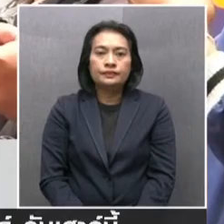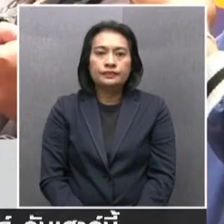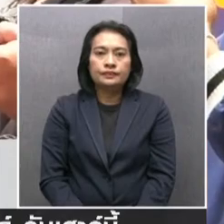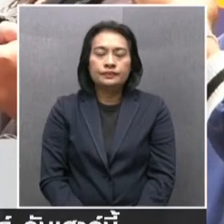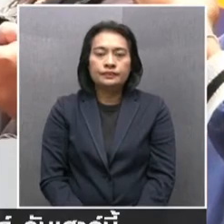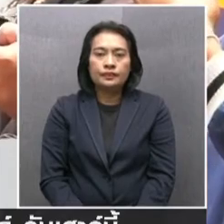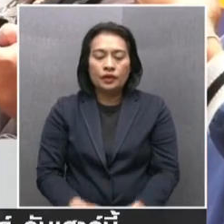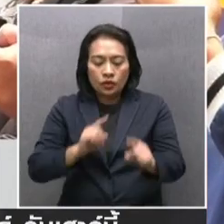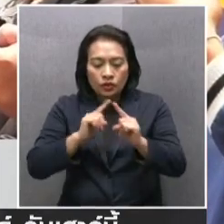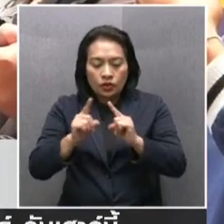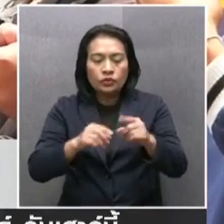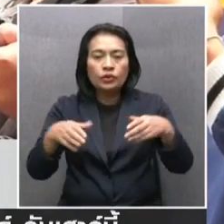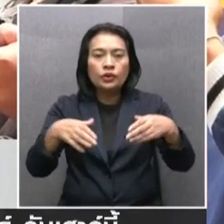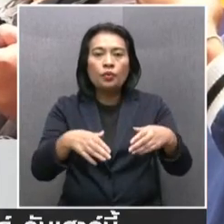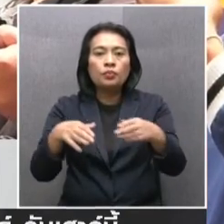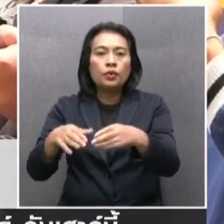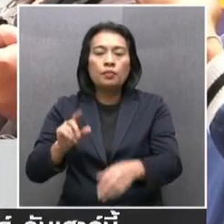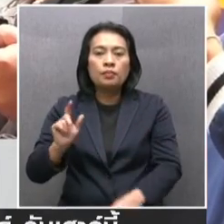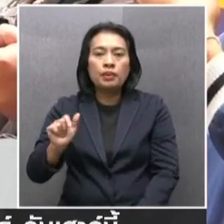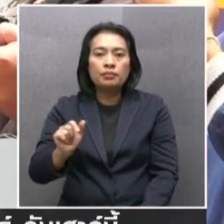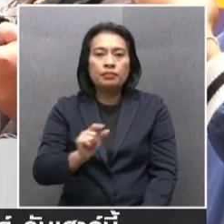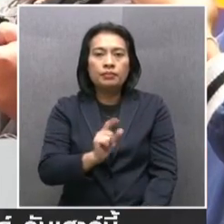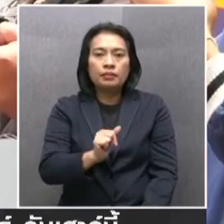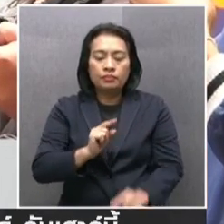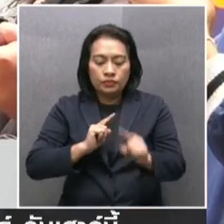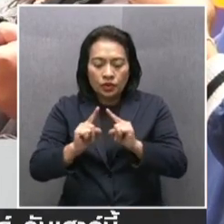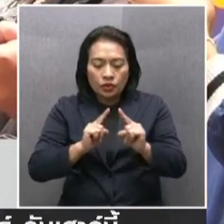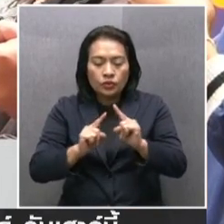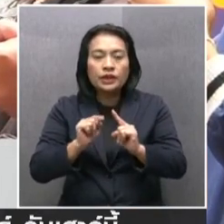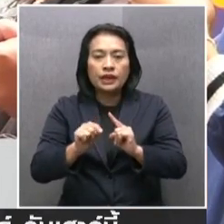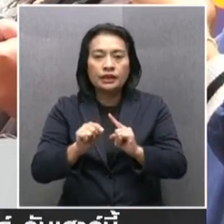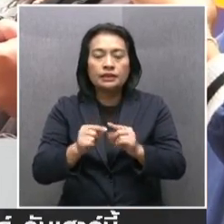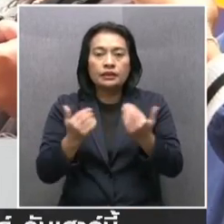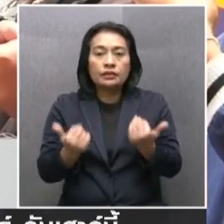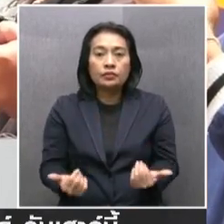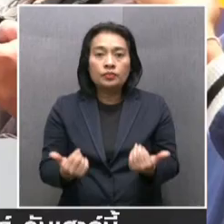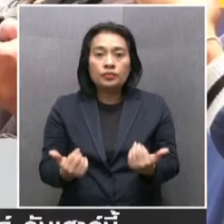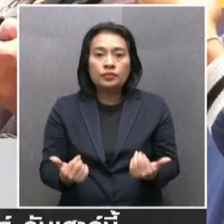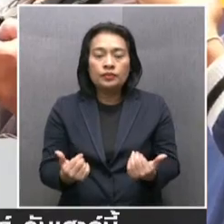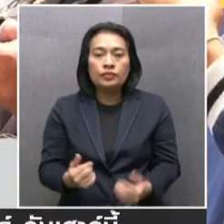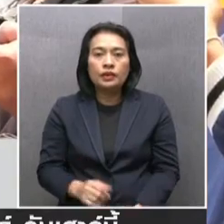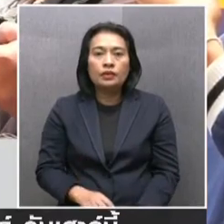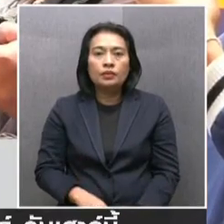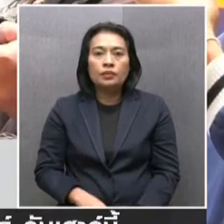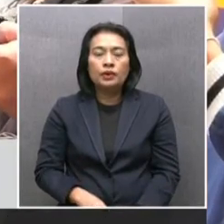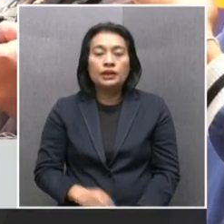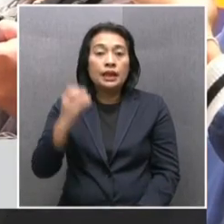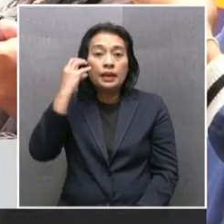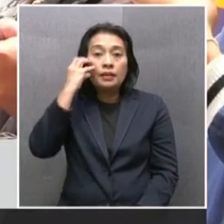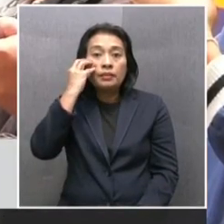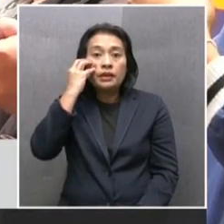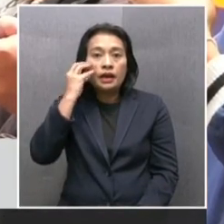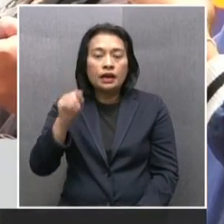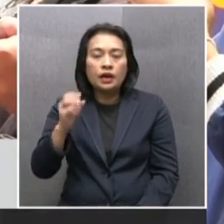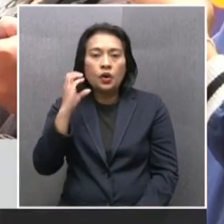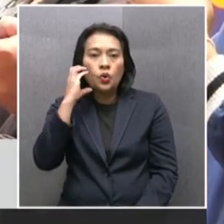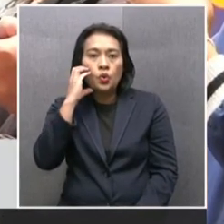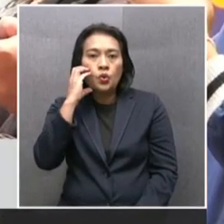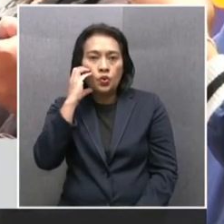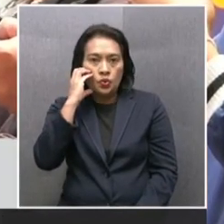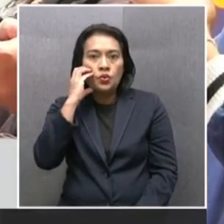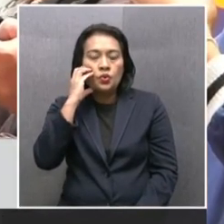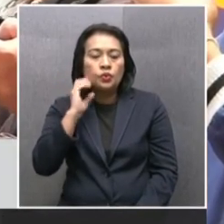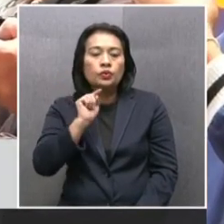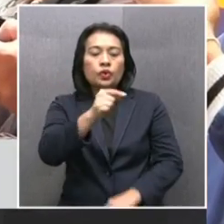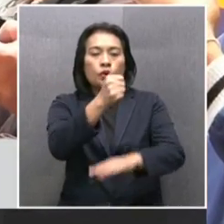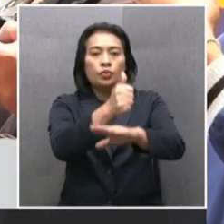คงต้องคุยกัน2พรรคหลักก่อนนะครับแล้วก็แต่ว่าวันนี้เนี่ยคุณพิธาก็จะโทรหาหัวหน้